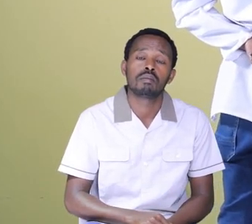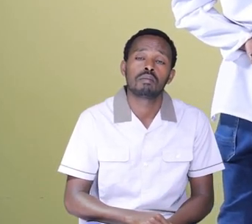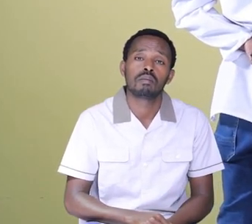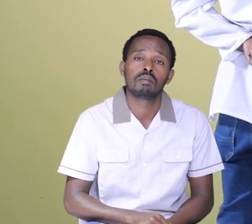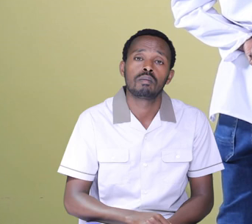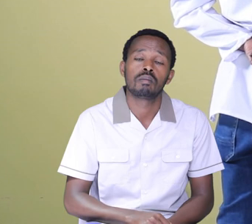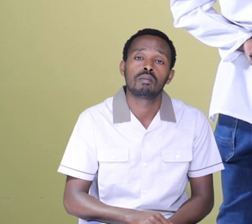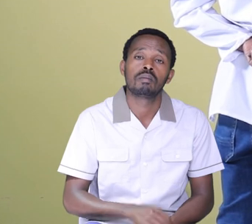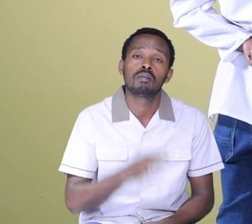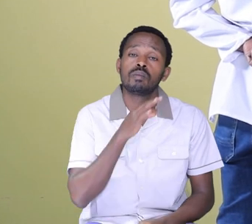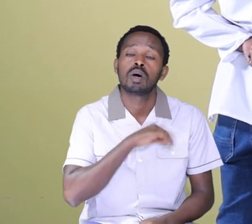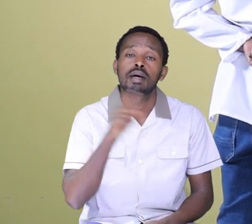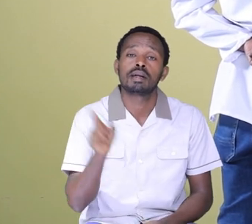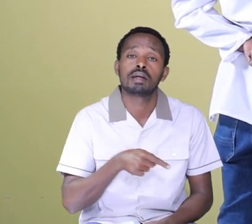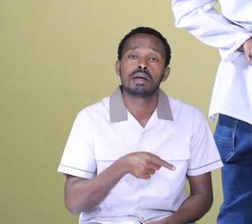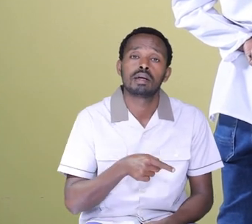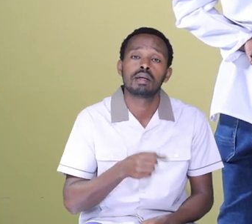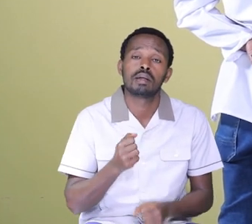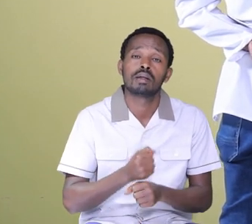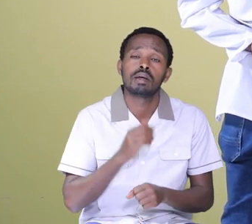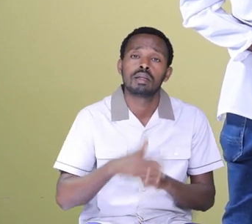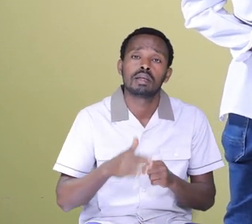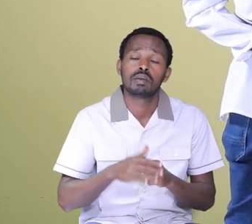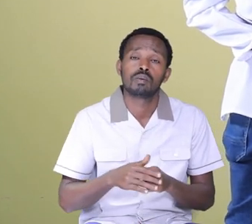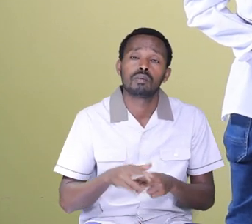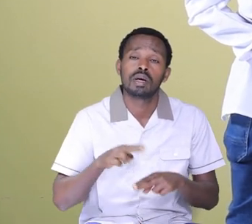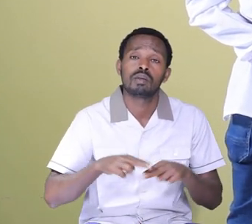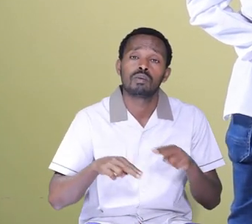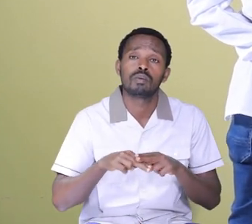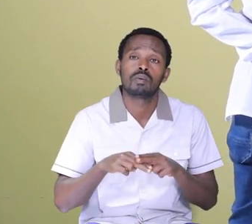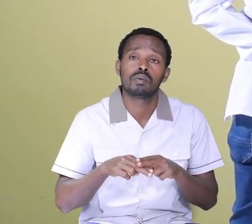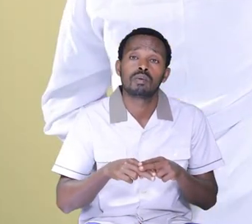Ga'umsi walqixa ta'a dalagaa bu'aa irraan dalagaa ciicataa baay'isuu